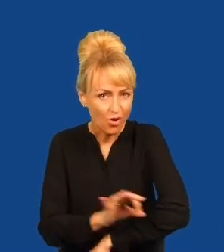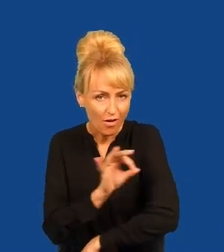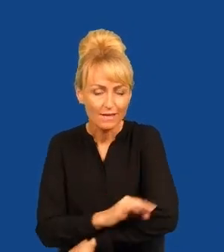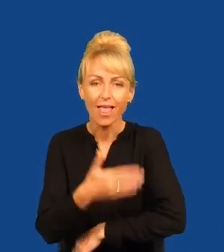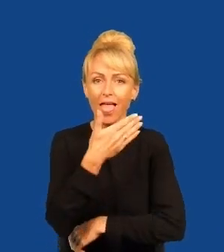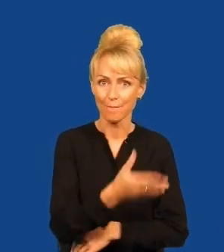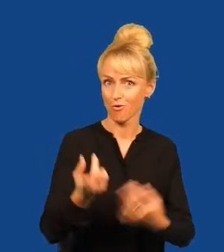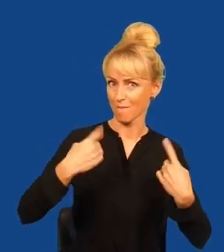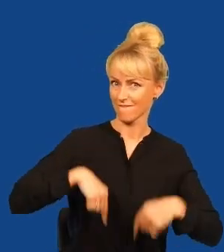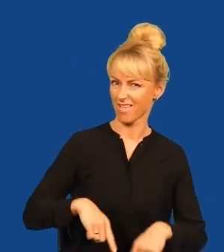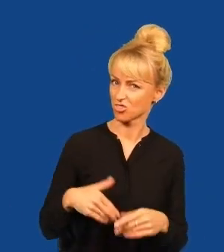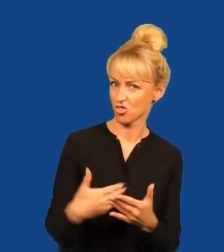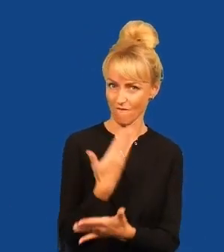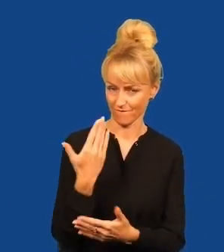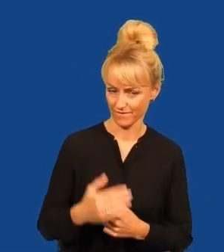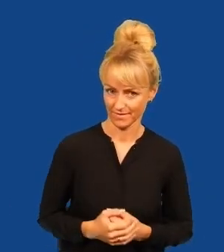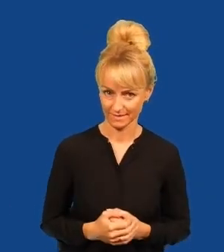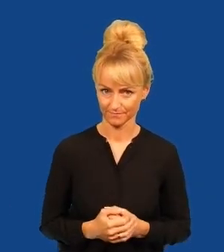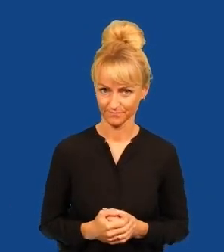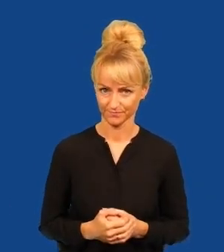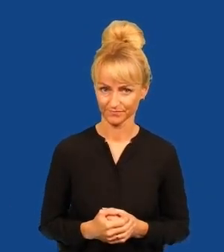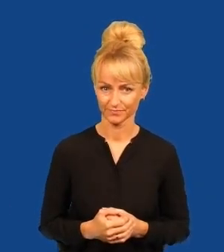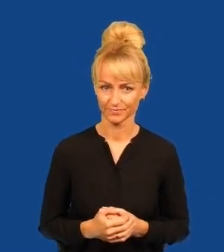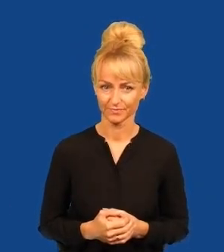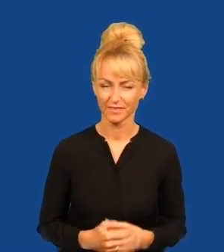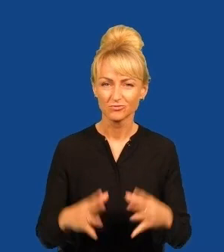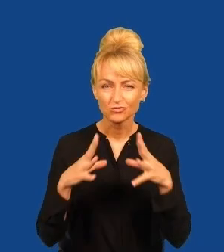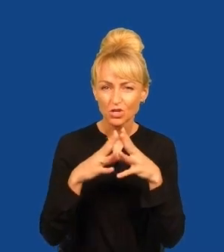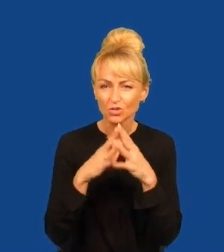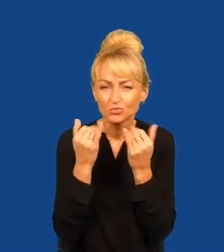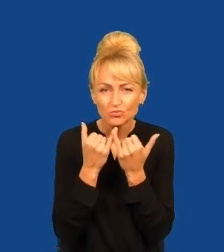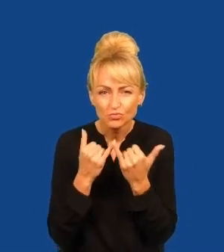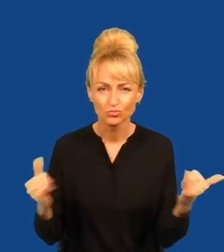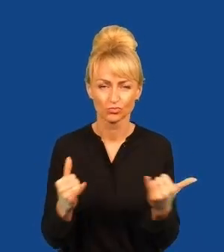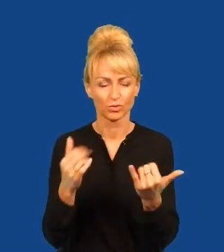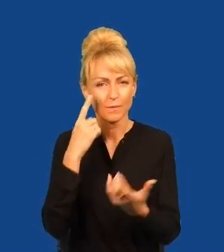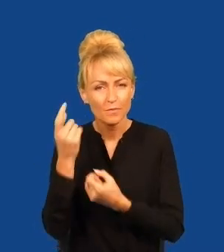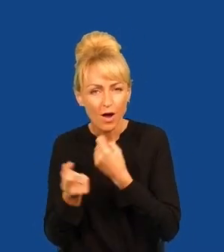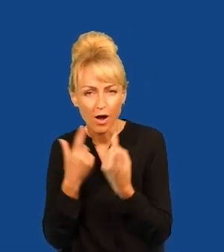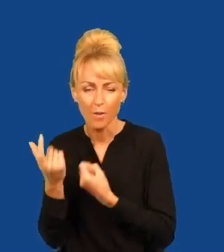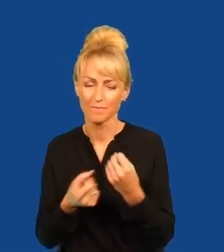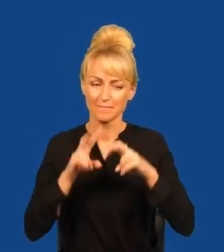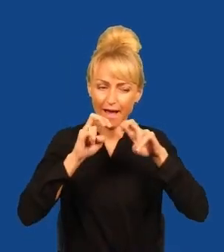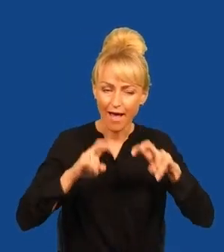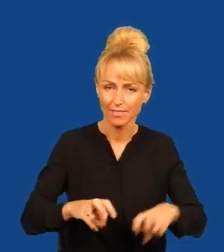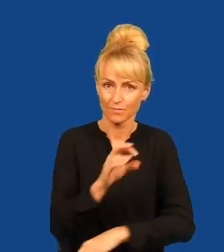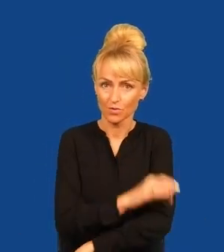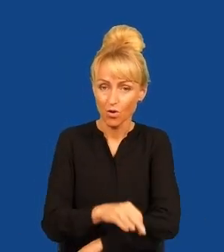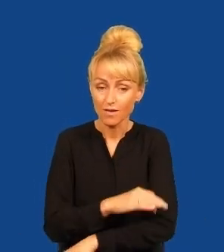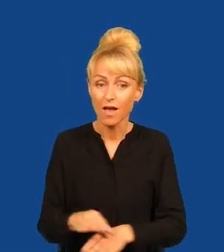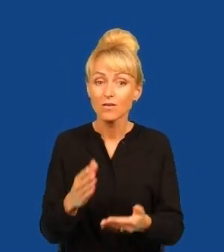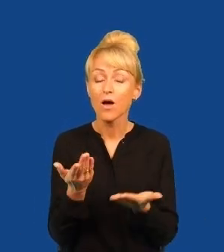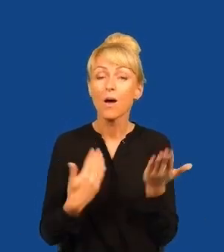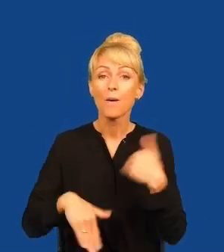mObywatela. To 10 iteracji projektowych, 10 iteracji badań, ponad